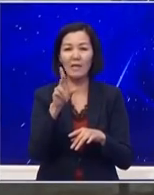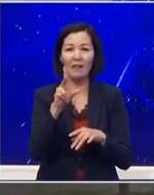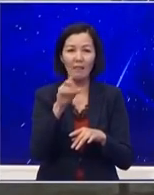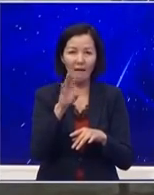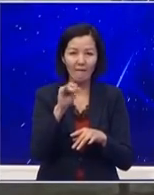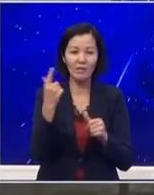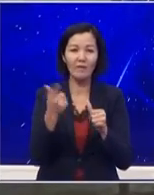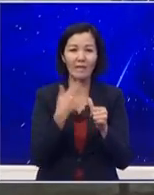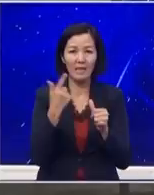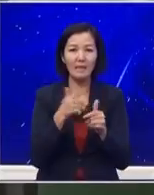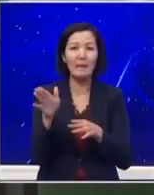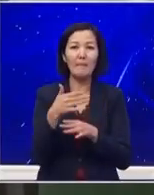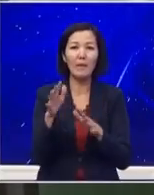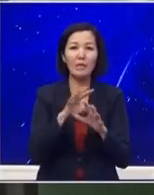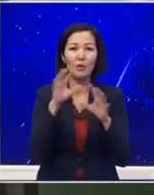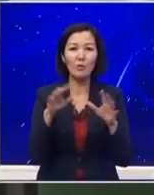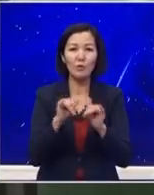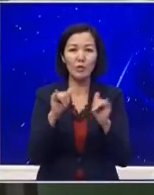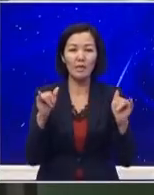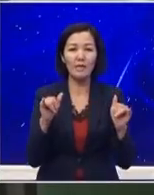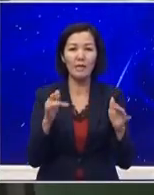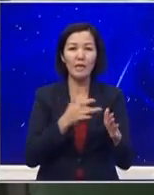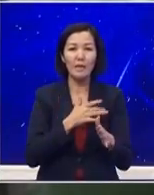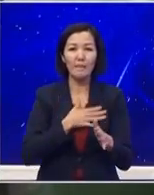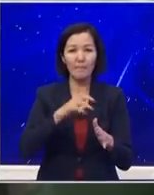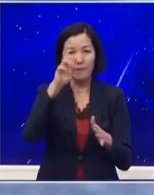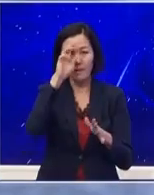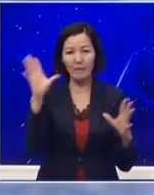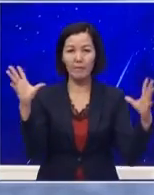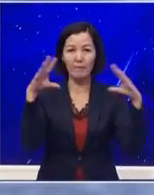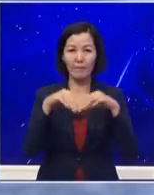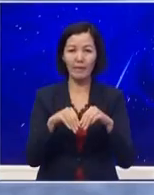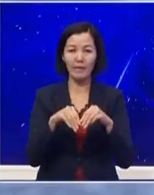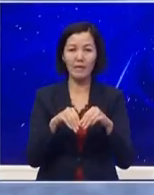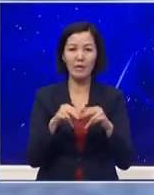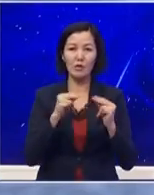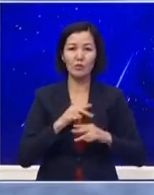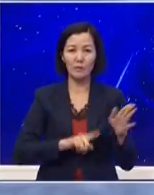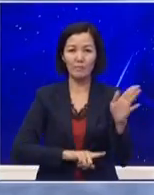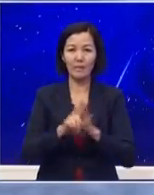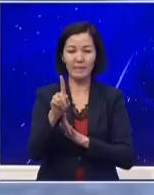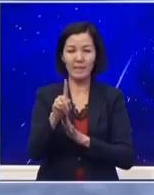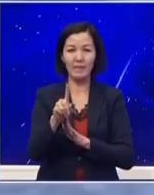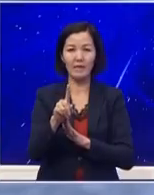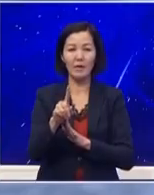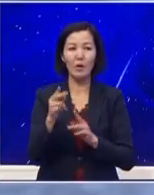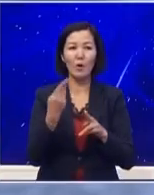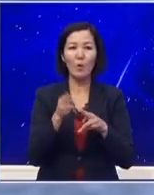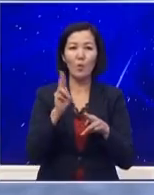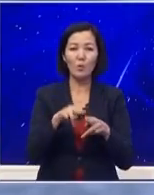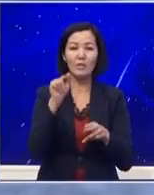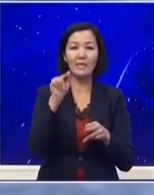бір шаруашылық мемлекеттік жекеменшік әріптестікпен іс бастайды. Оған осы Талғар өзенінің